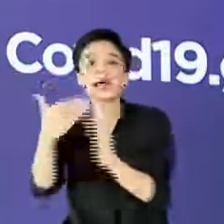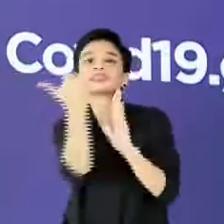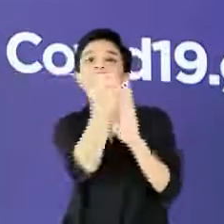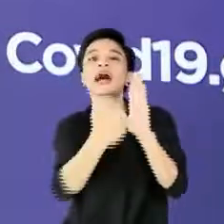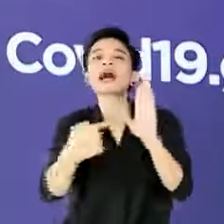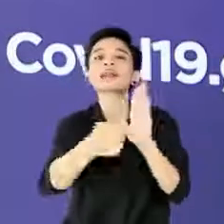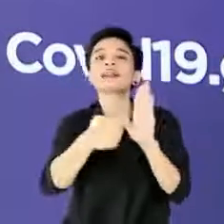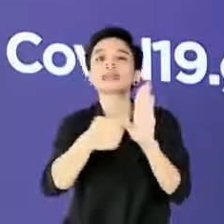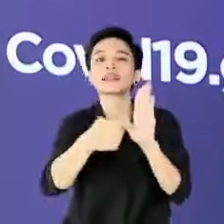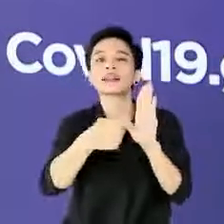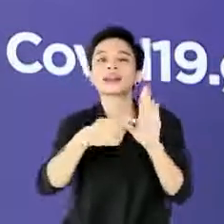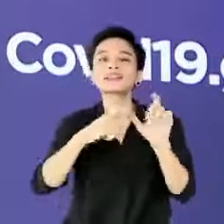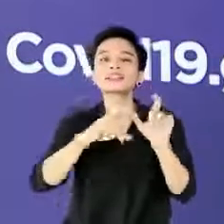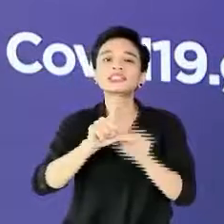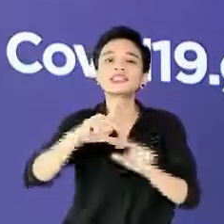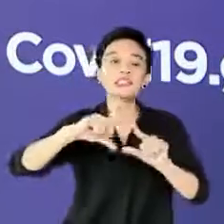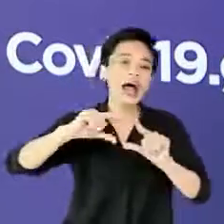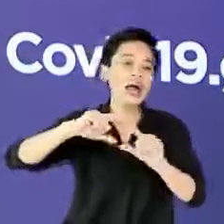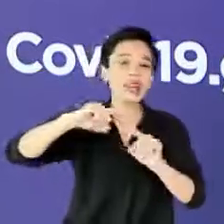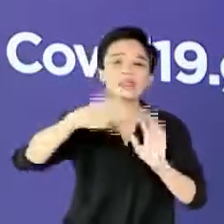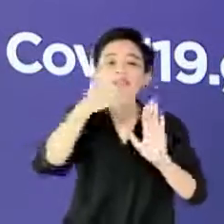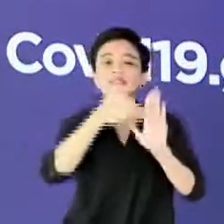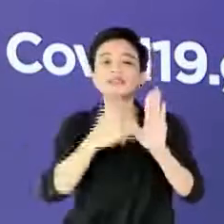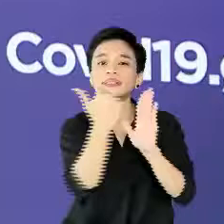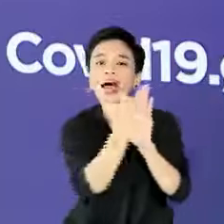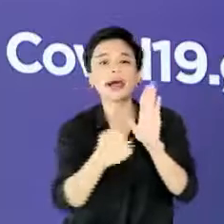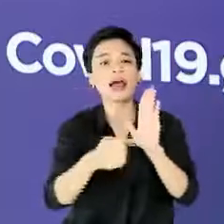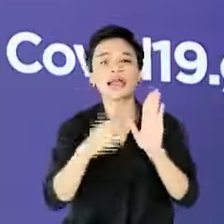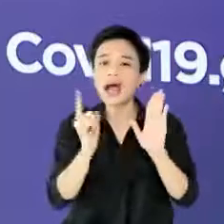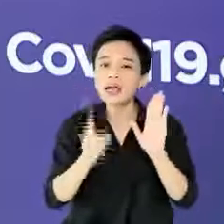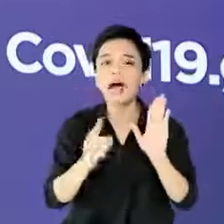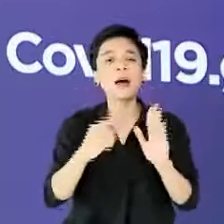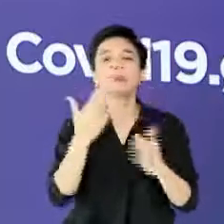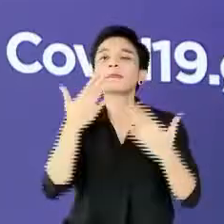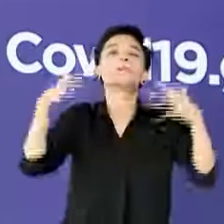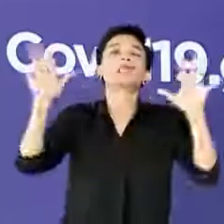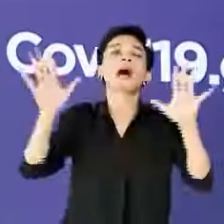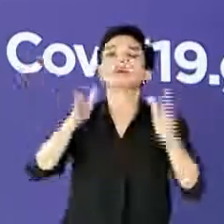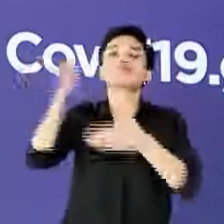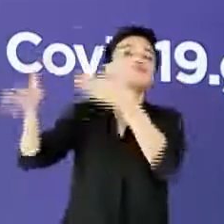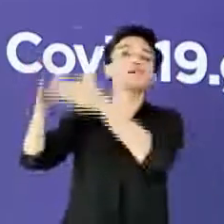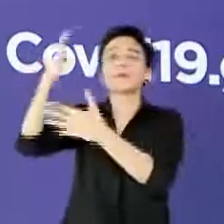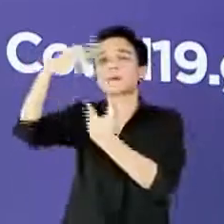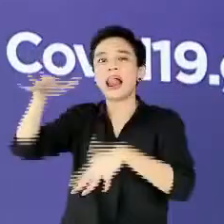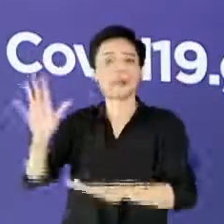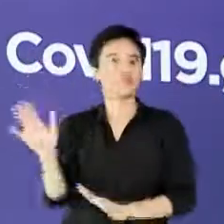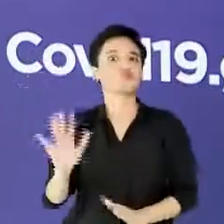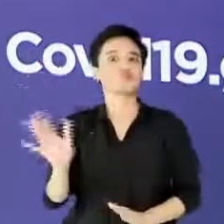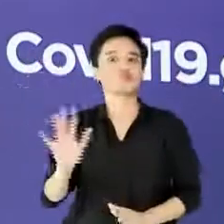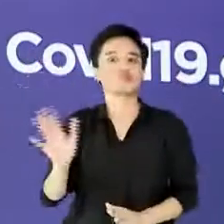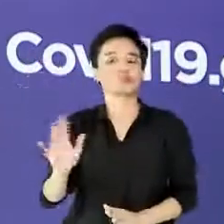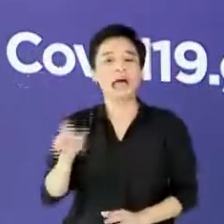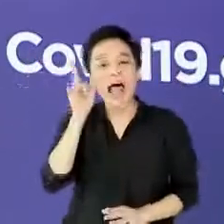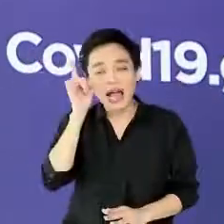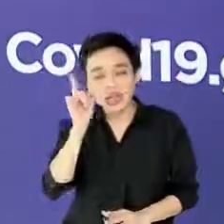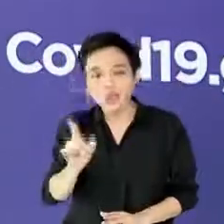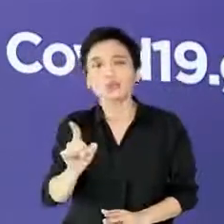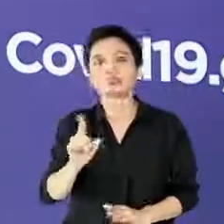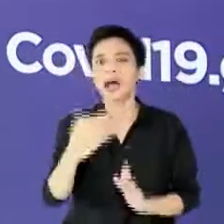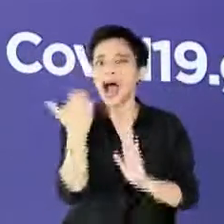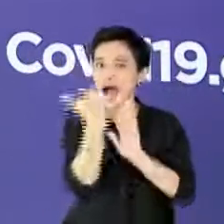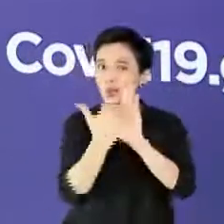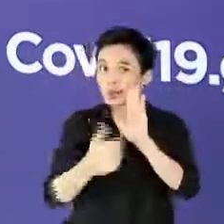persyaratan apa yang harus mereka lakukan ketika masuk ke Bali jadi itu harus ditetapkan dan semua harus patuh kepada